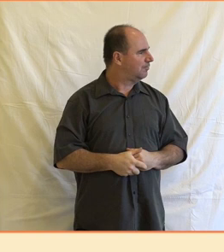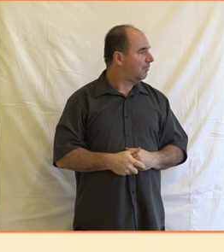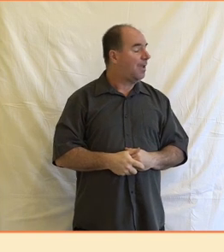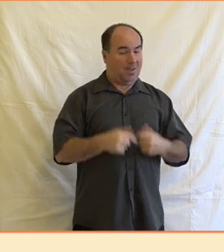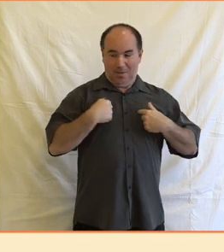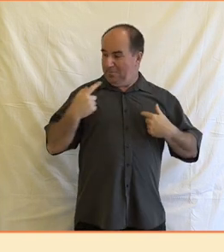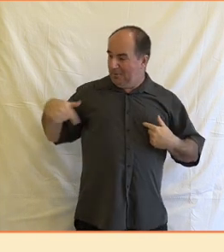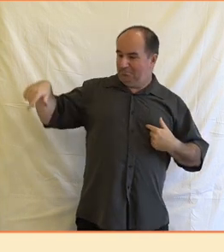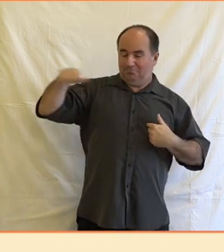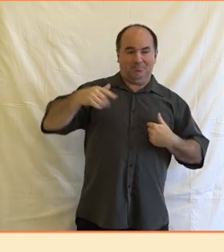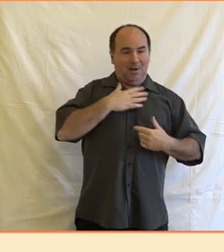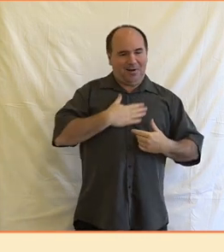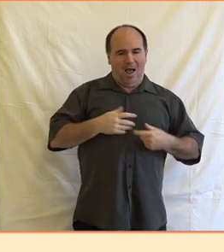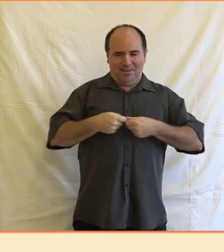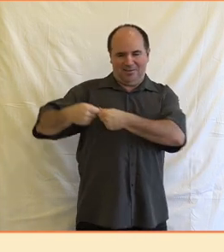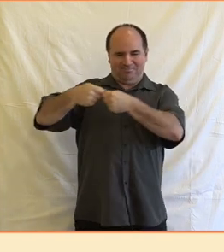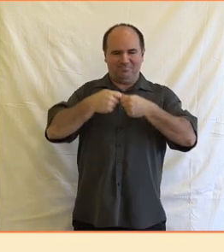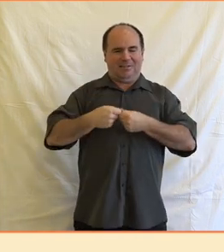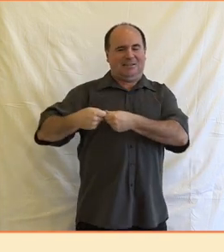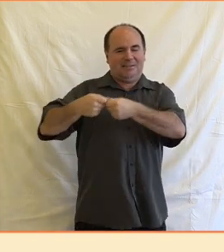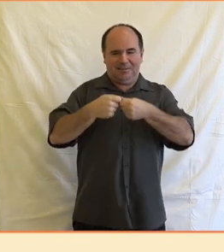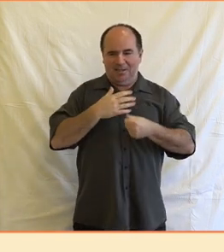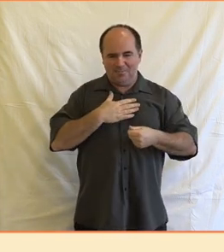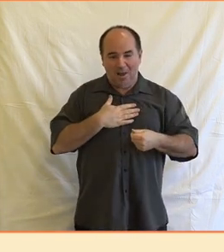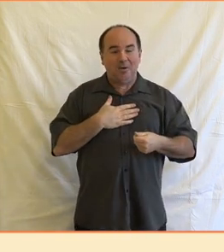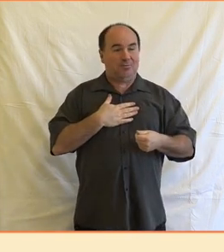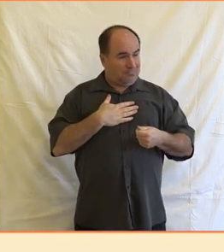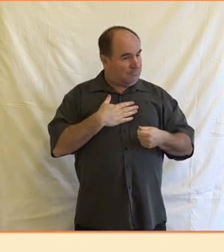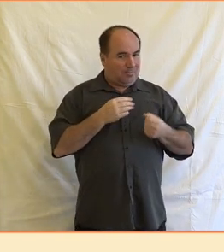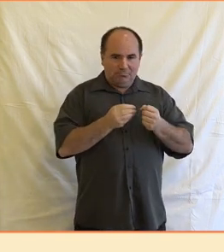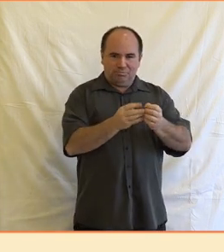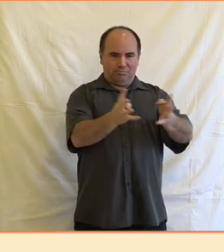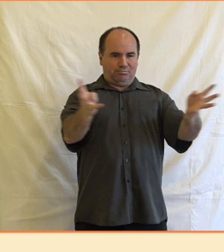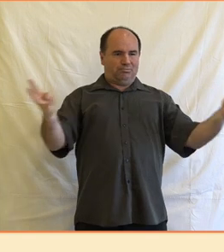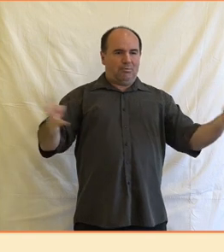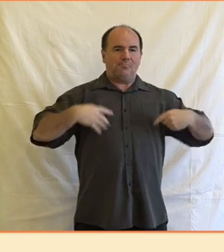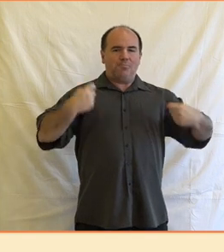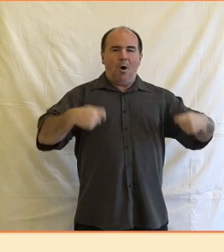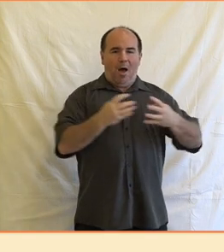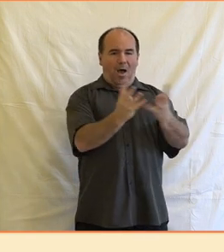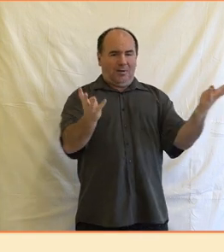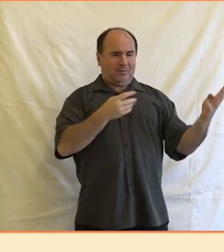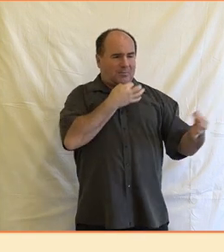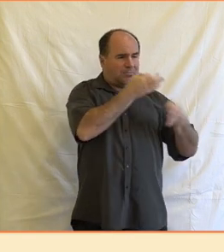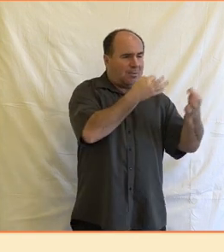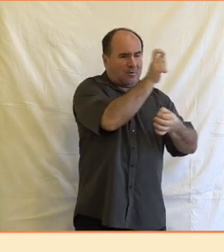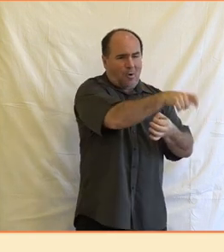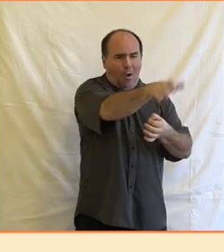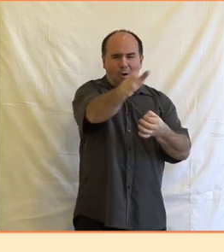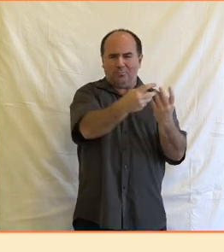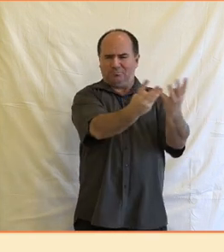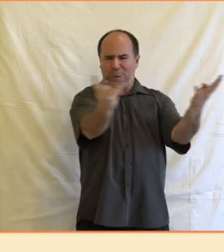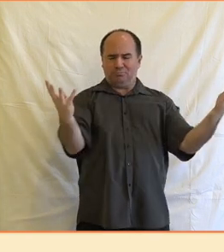konzorcia, na poměrně velký počet respondentů, které se nám podařilo oslovit, a srovnáváme-li